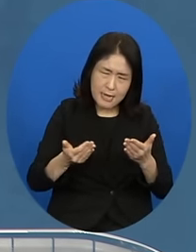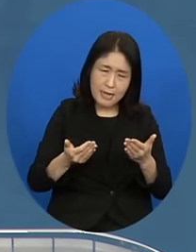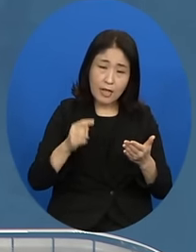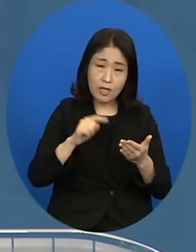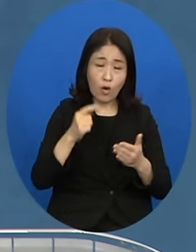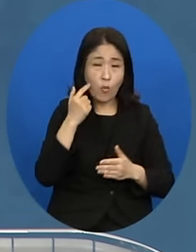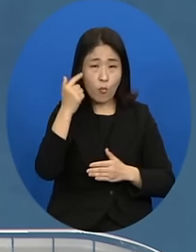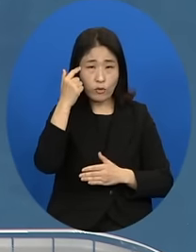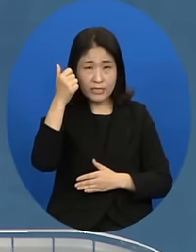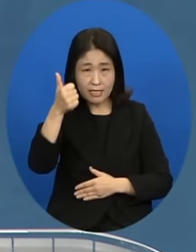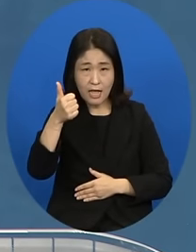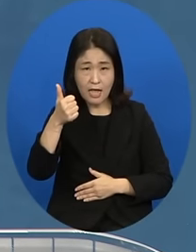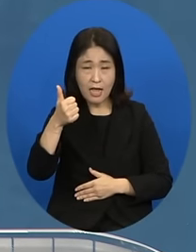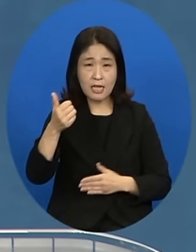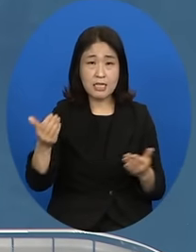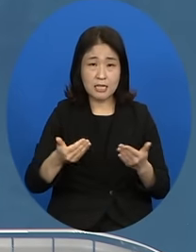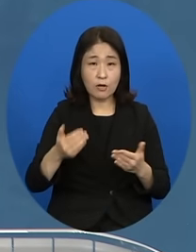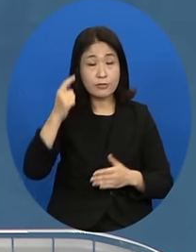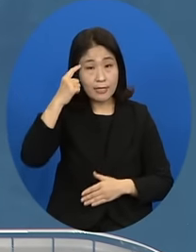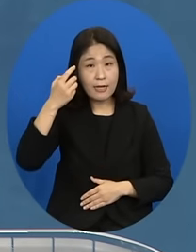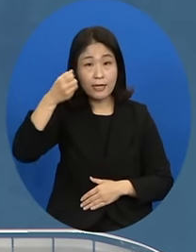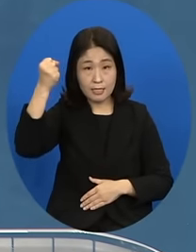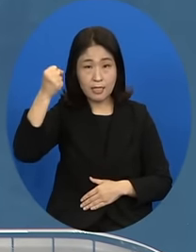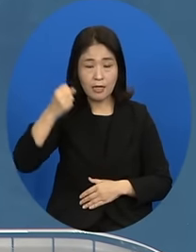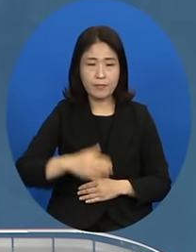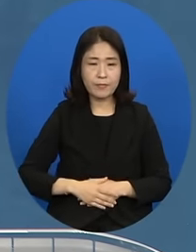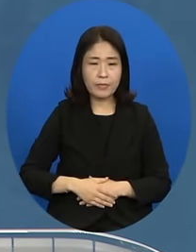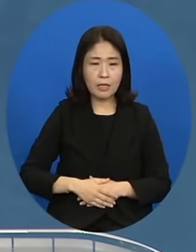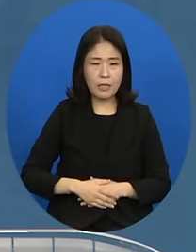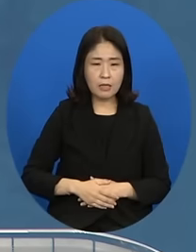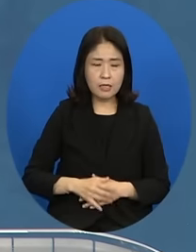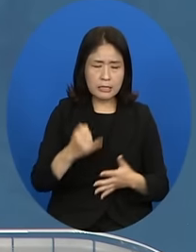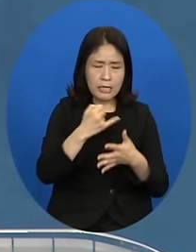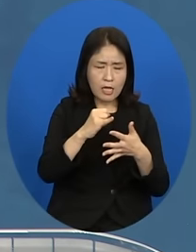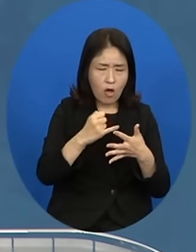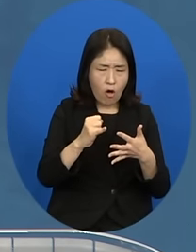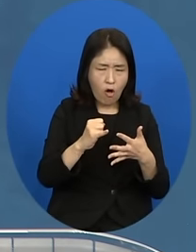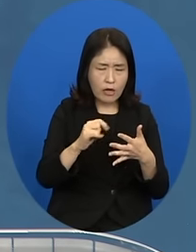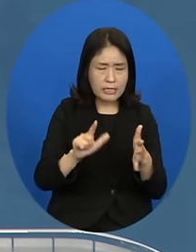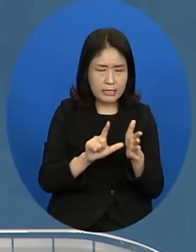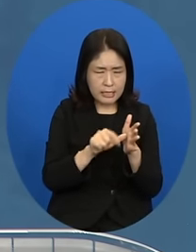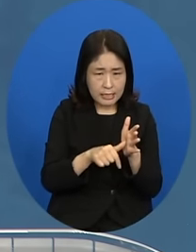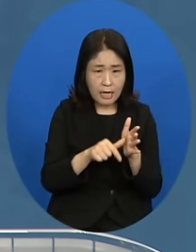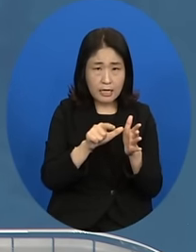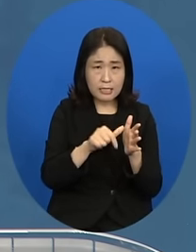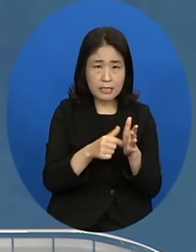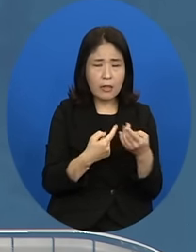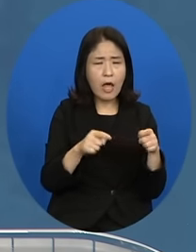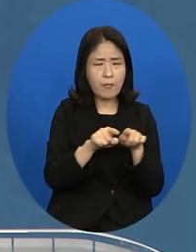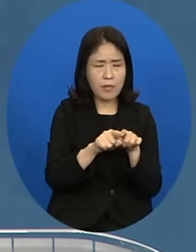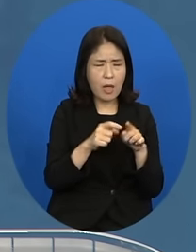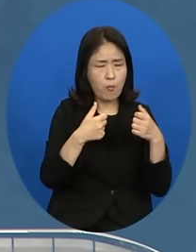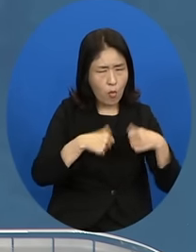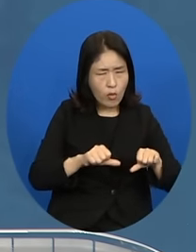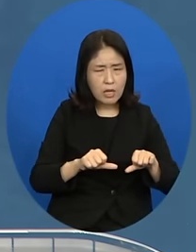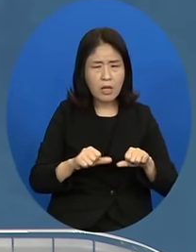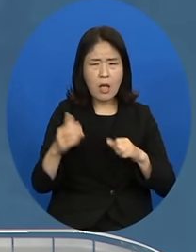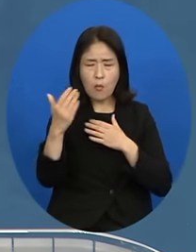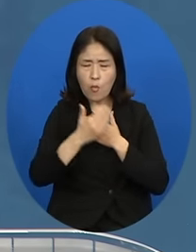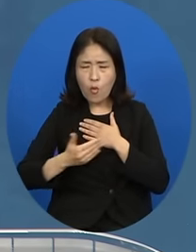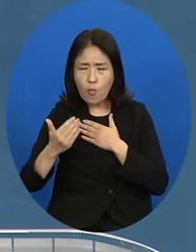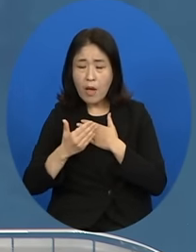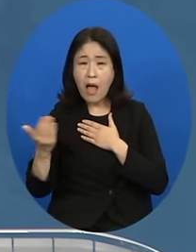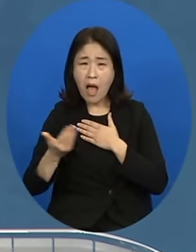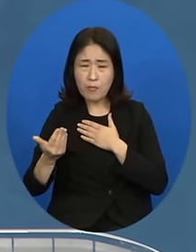그래서 자녀들과의 시간마저도 포기하고 어떨 때에는 몸의 건강마저 잃으면서